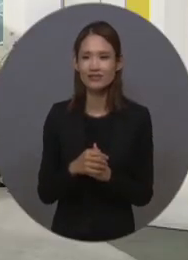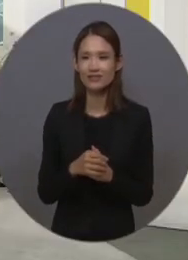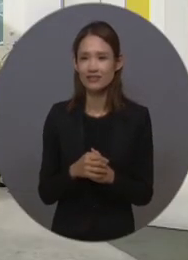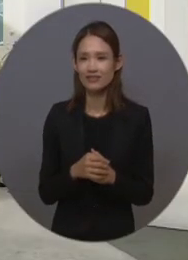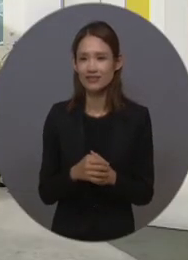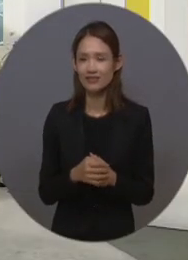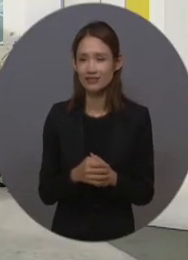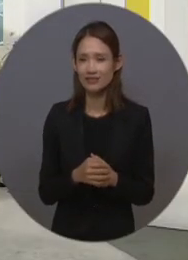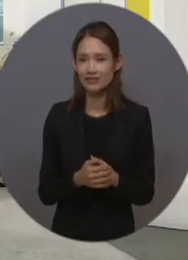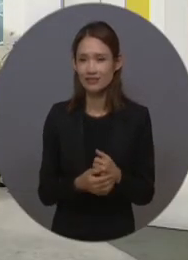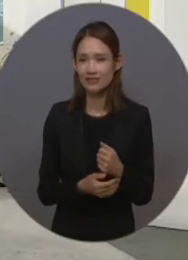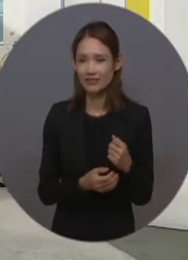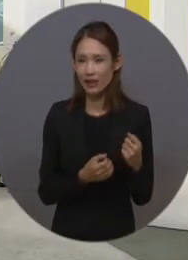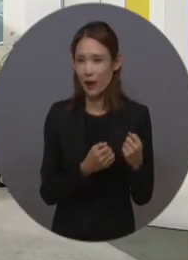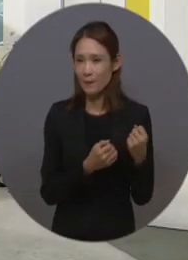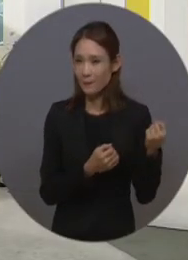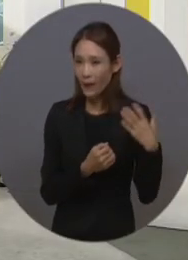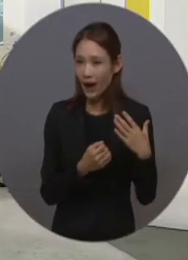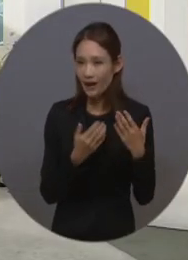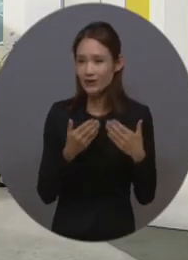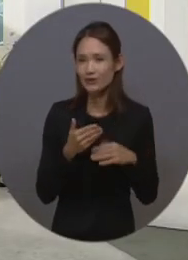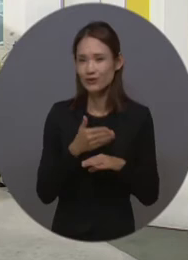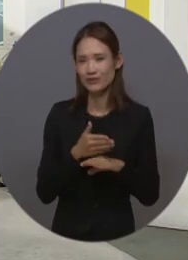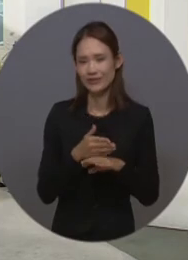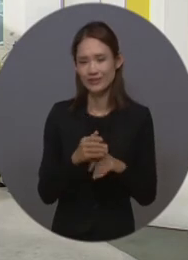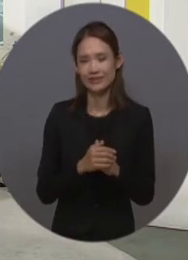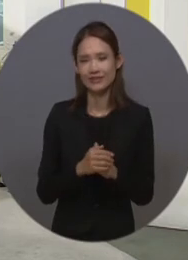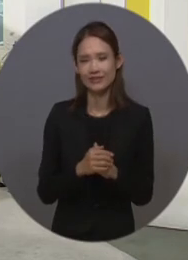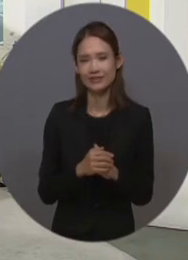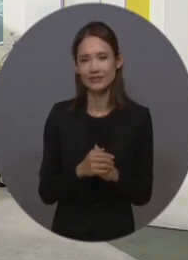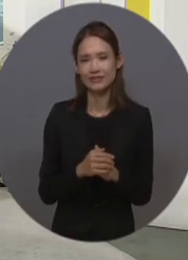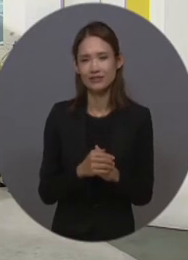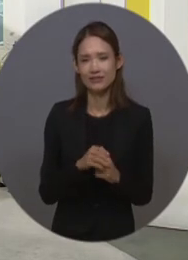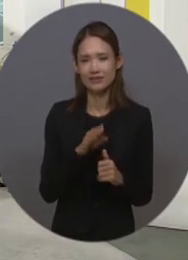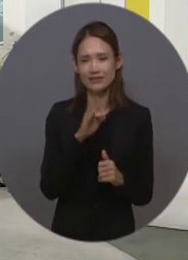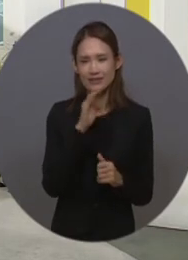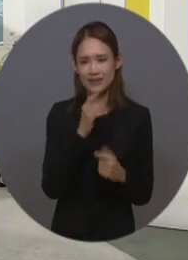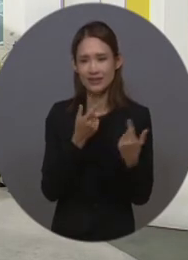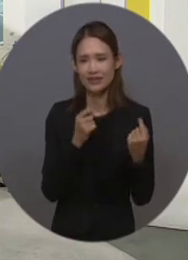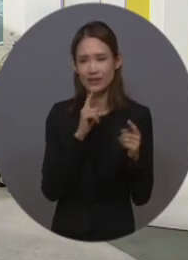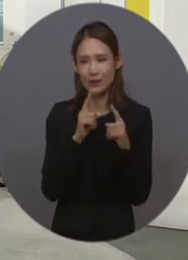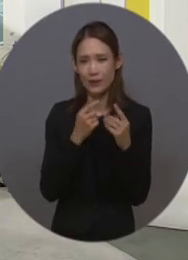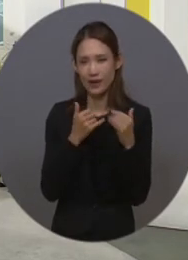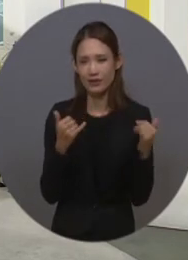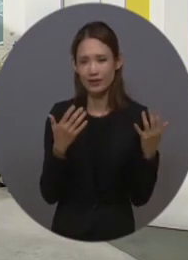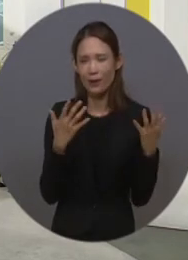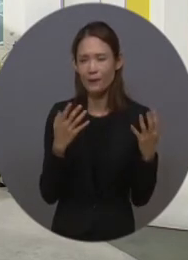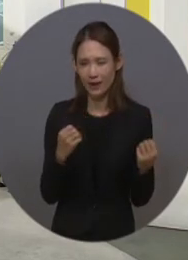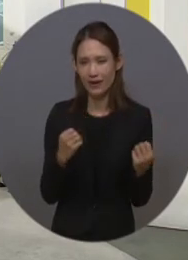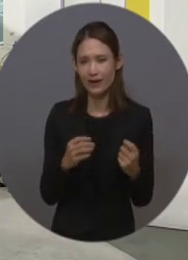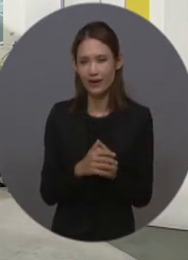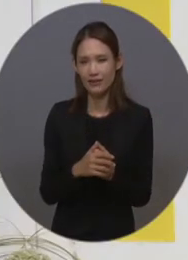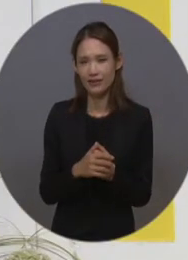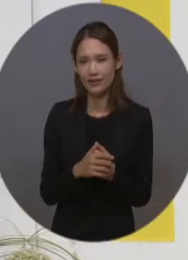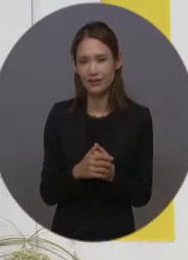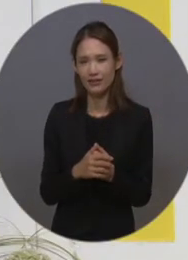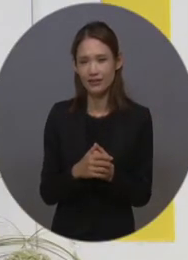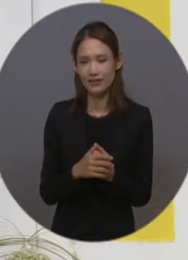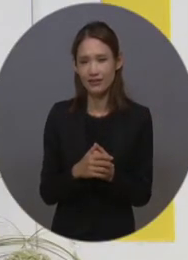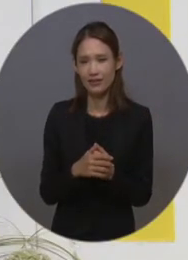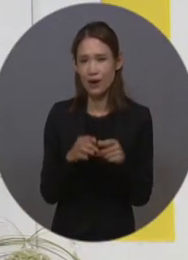아니 그렇게 얘기해 주셔서 네. 감사한데요. 사실 네. 그런 얘기하시는 분들이 꽤 많이 계세요. 네. 예,